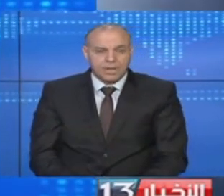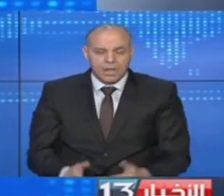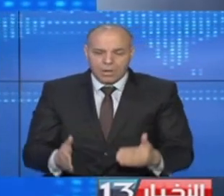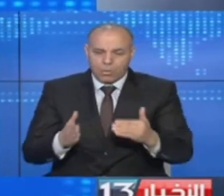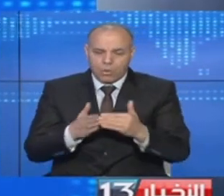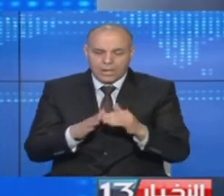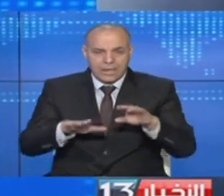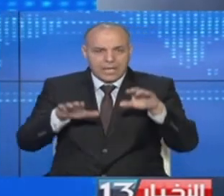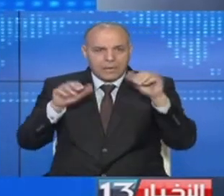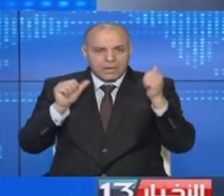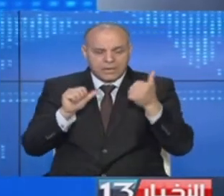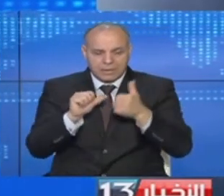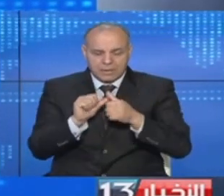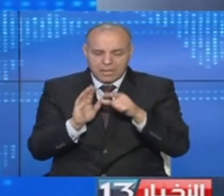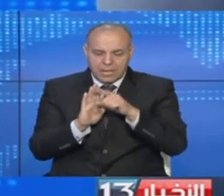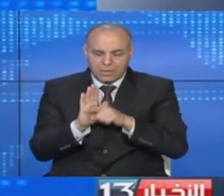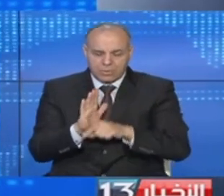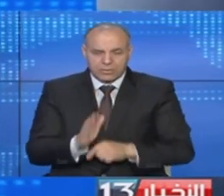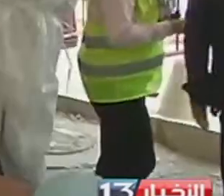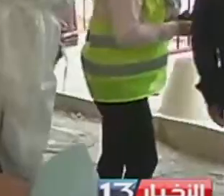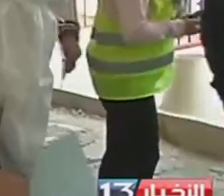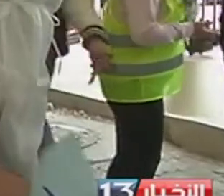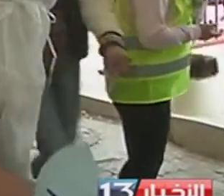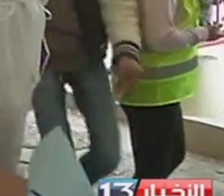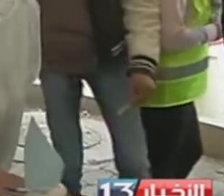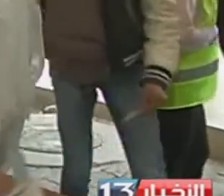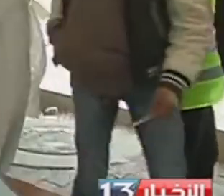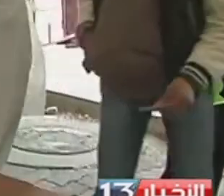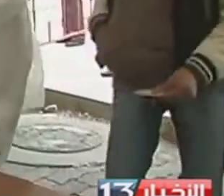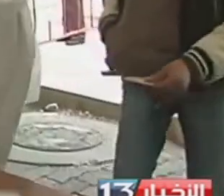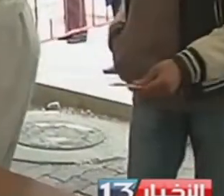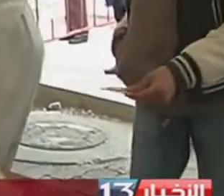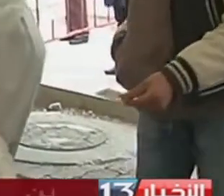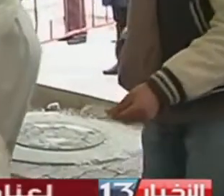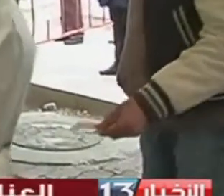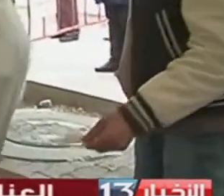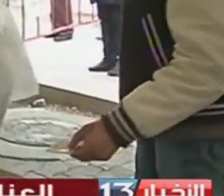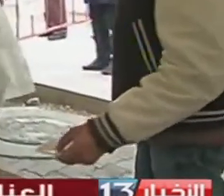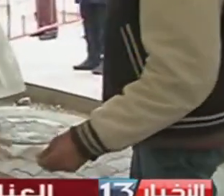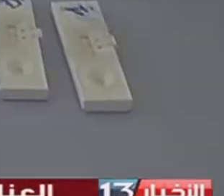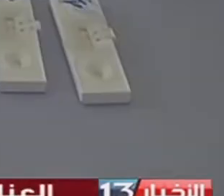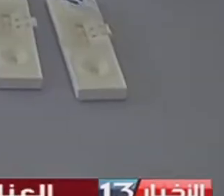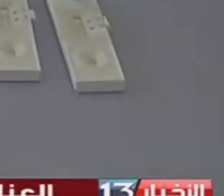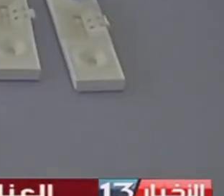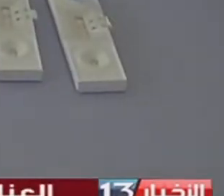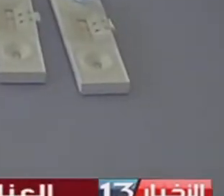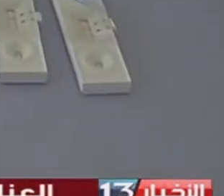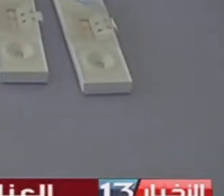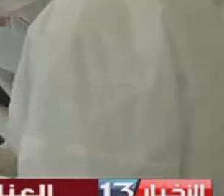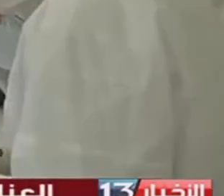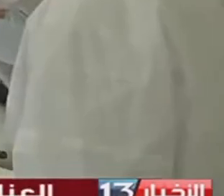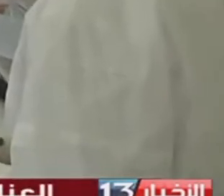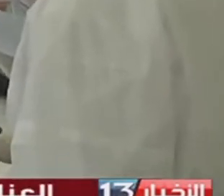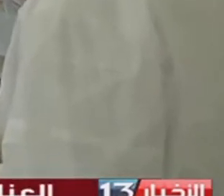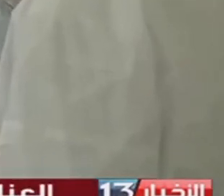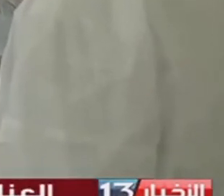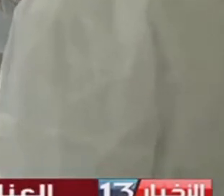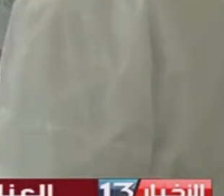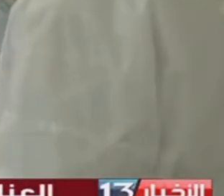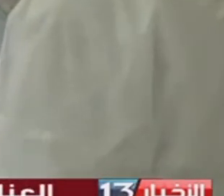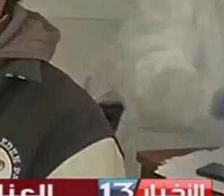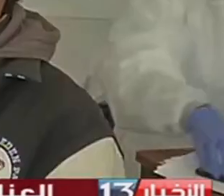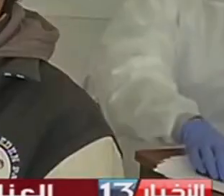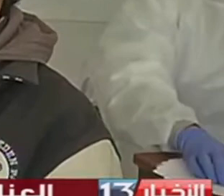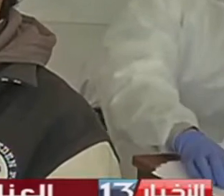ختام النشرة، وهذا تذكير بالعناوين. تسجيل 62 وفاة جديدة بفيروس كورونا وارتفاع في